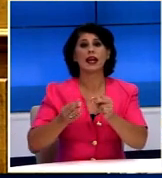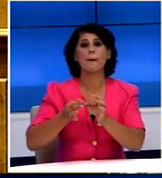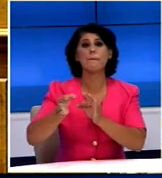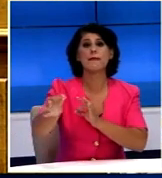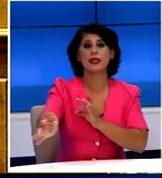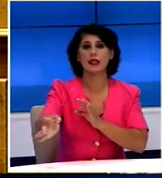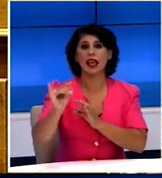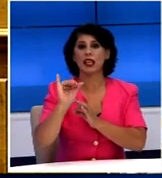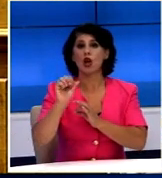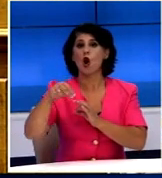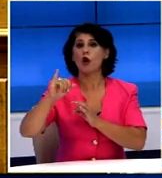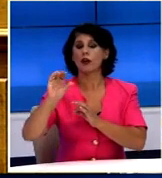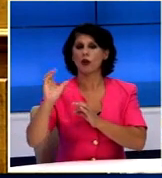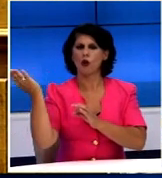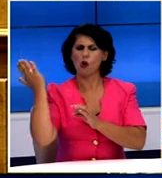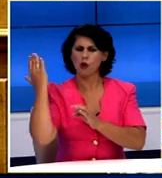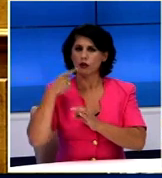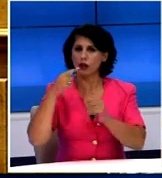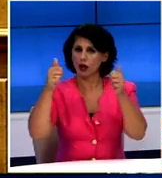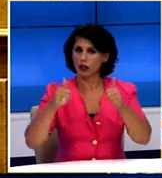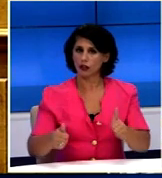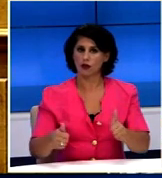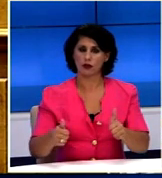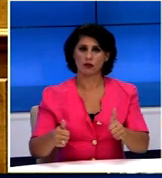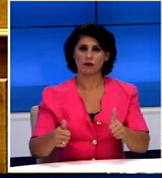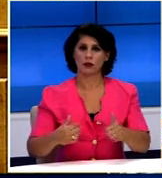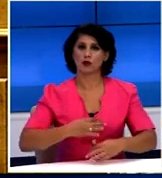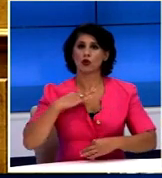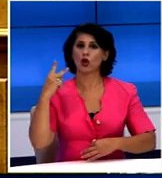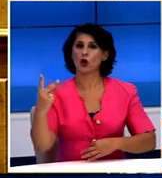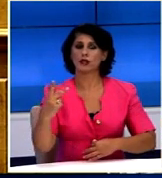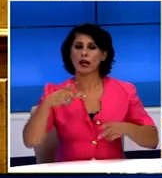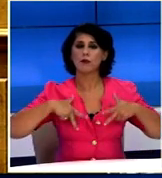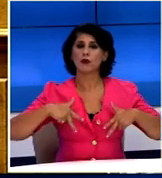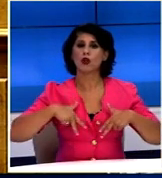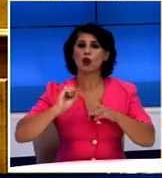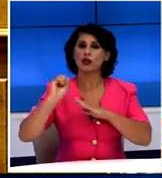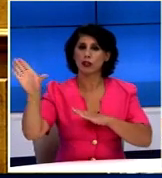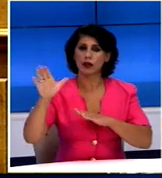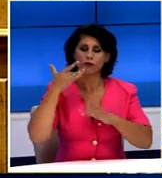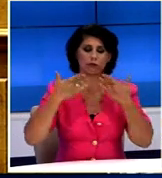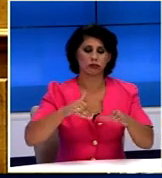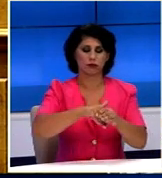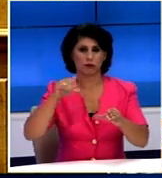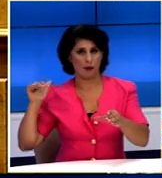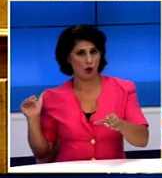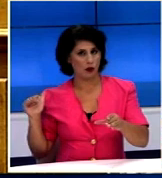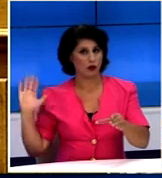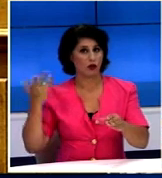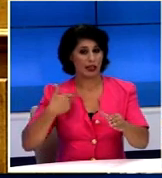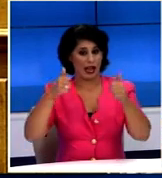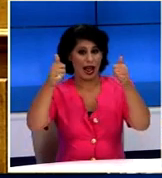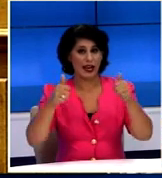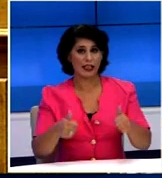όταν το ανακοινώσαμε στην αποχώρηση τότε του κ. Κοτζιά από το Υπουργείο Εξωτερικών και όταν ανακοίνωσα